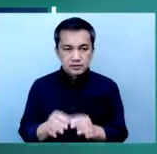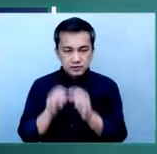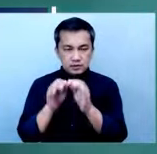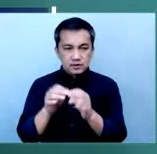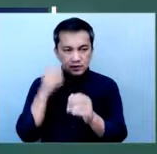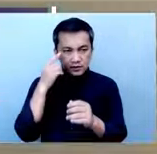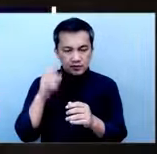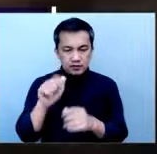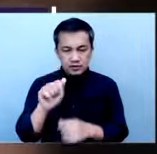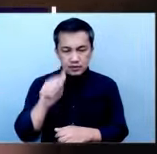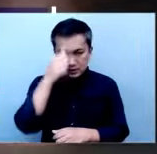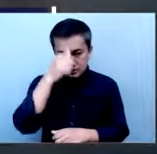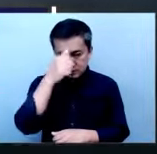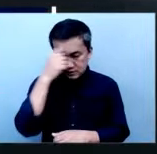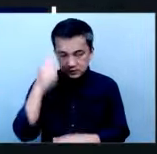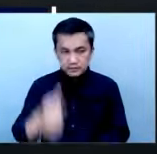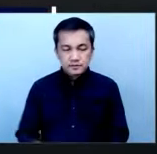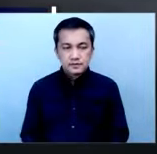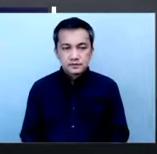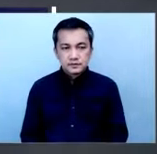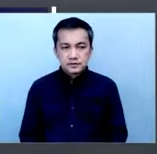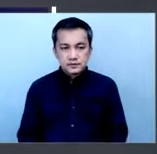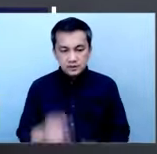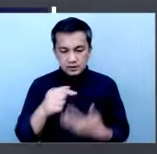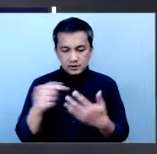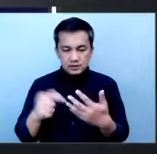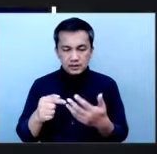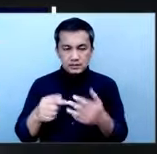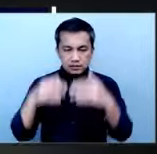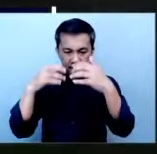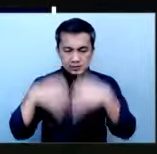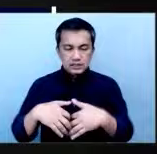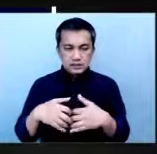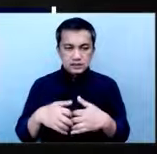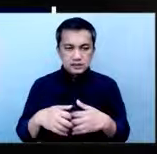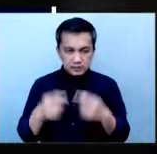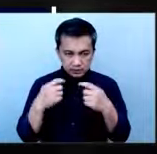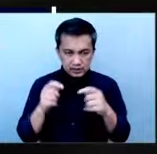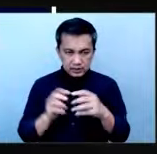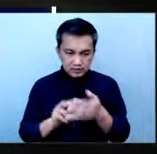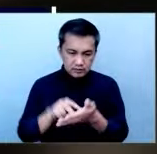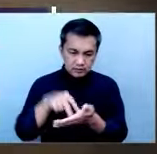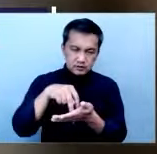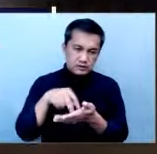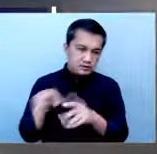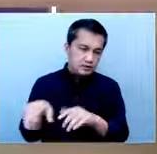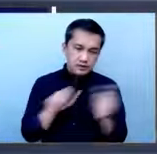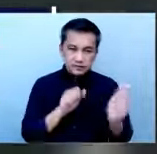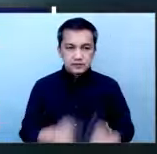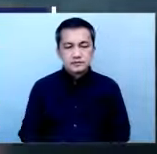sa Ash Wednesday. Ang ilang nabagsakan, pinilit bumangon para makaalis sa guho.